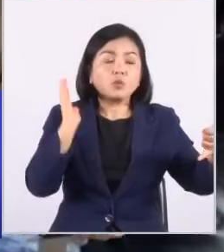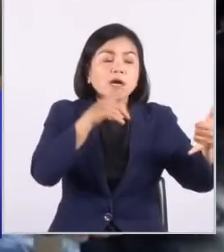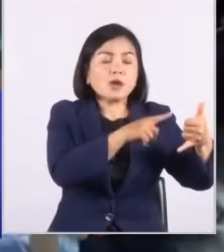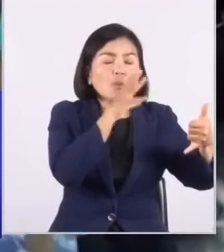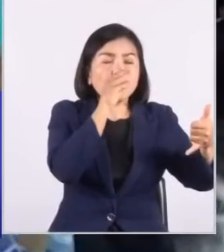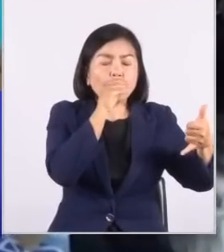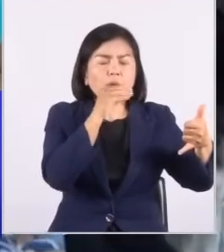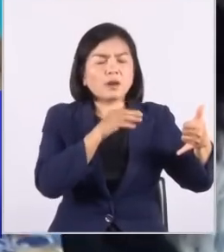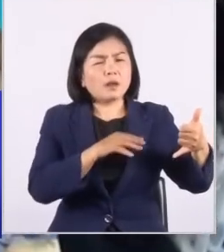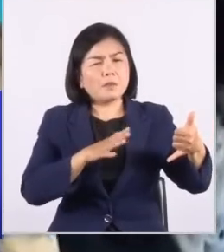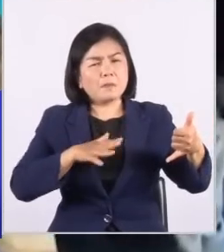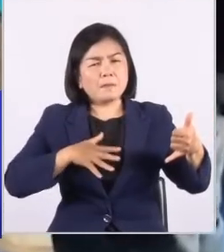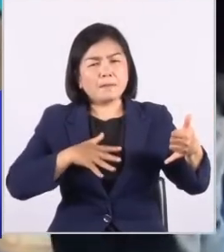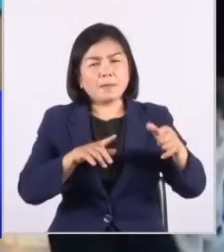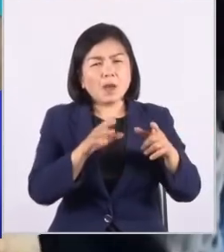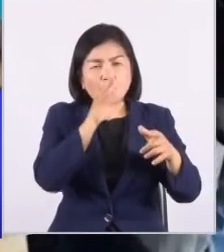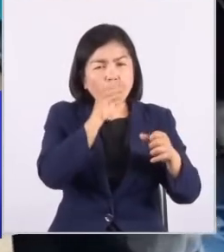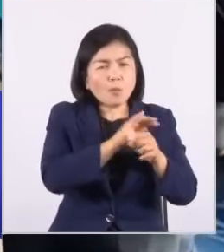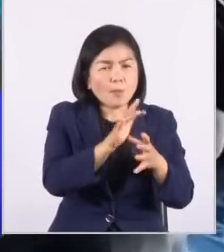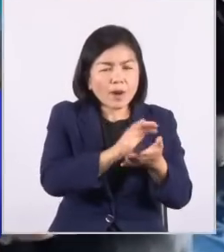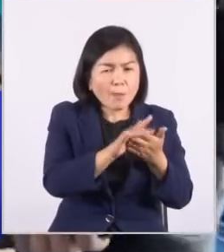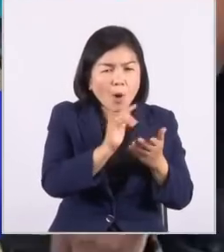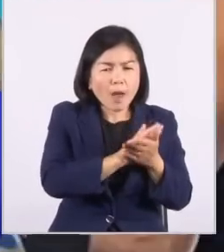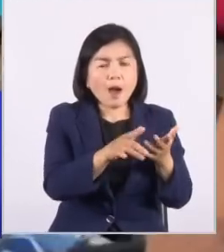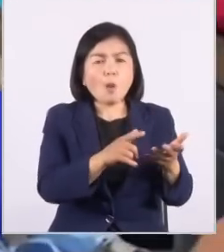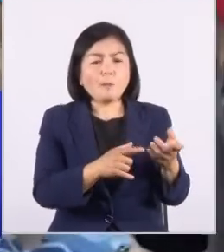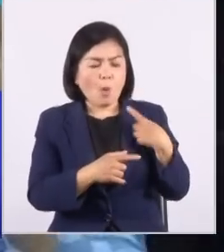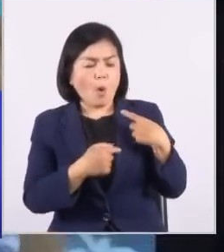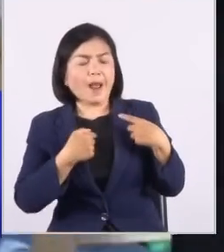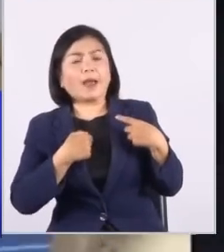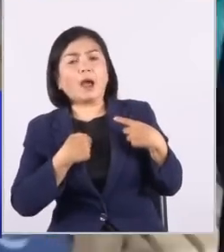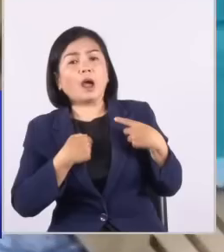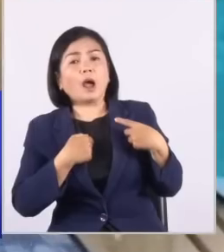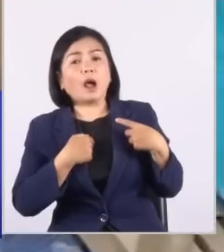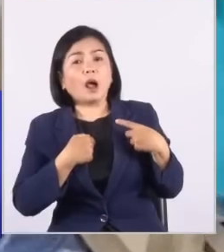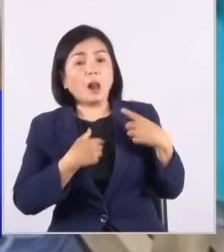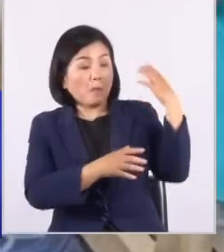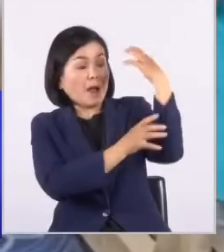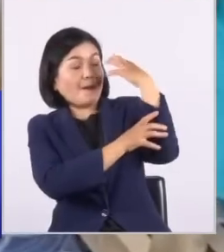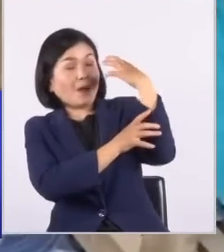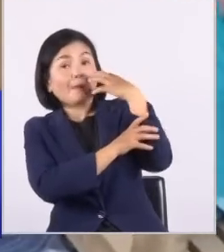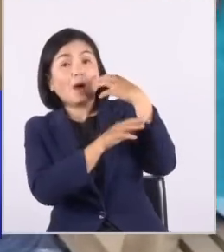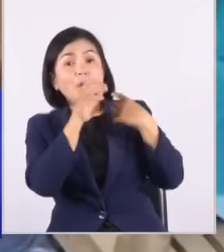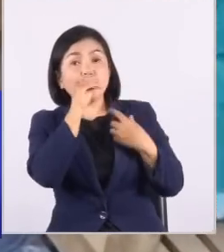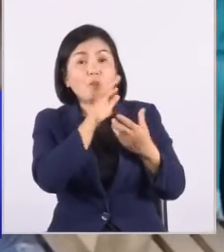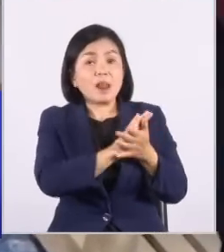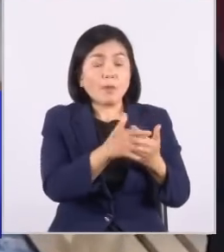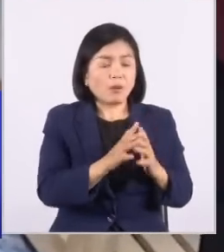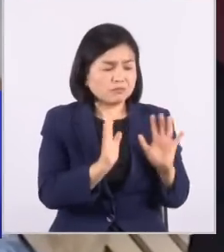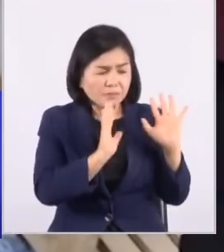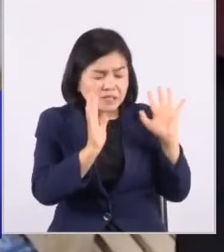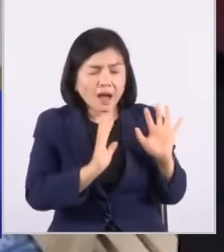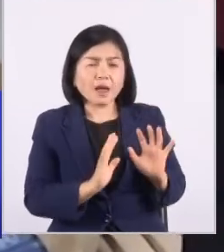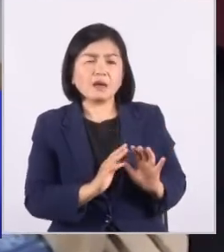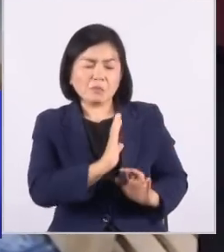พอใจทั้งที่เขาก็พูดตามปกติมาอ้างว่าเขาเสียงแข็งอะค่ะซึ่งถูกคู่กรณีผู้จ่าข่มขู่หาว่าพูดแข็งใสเนี่ยก็ปฏิเสธนะคะแ